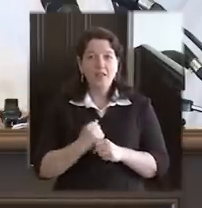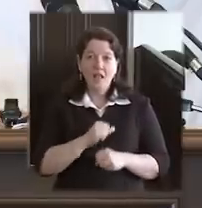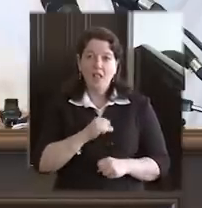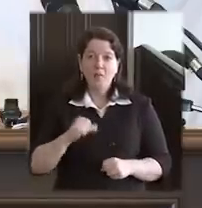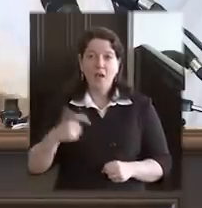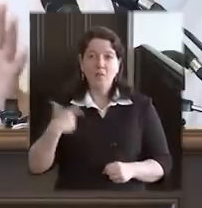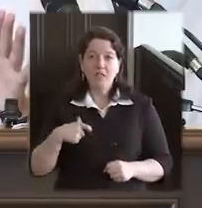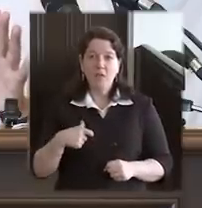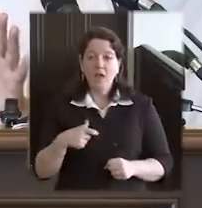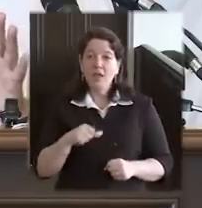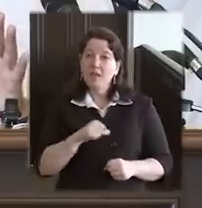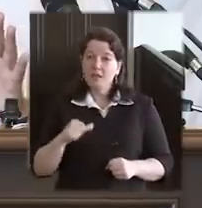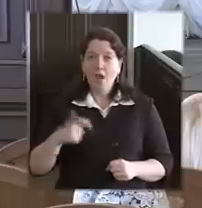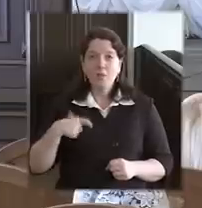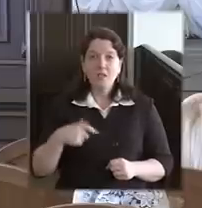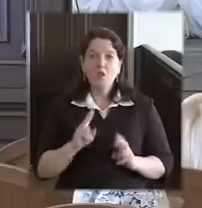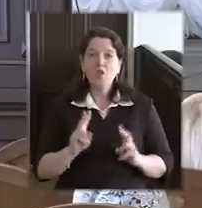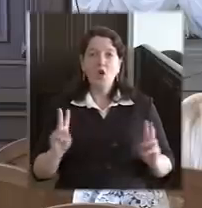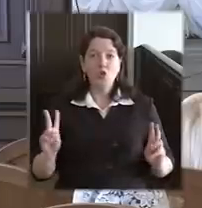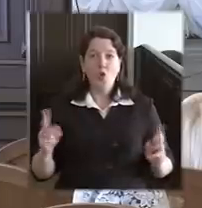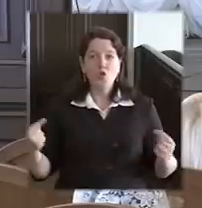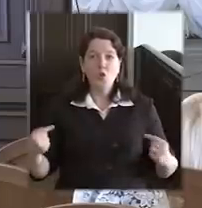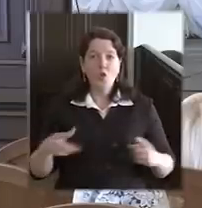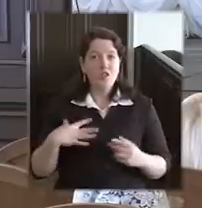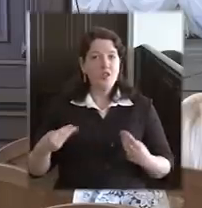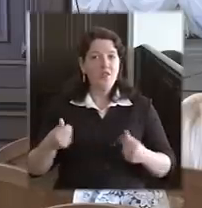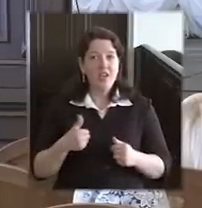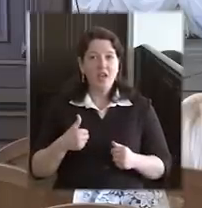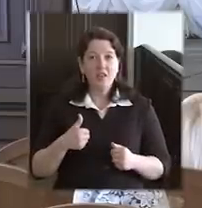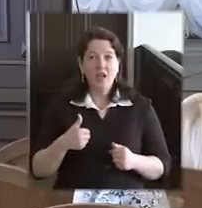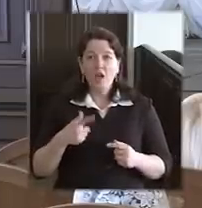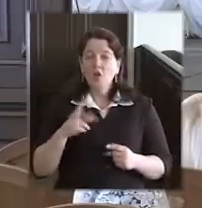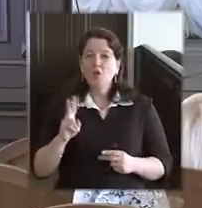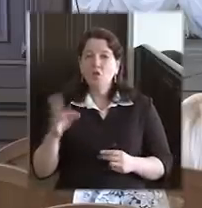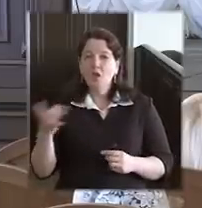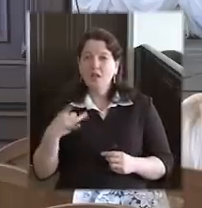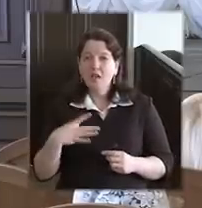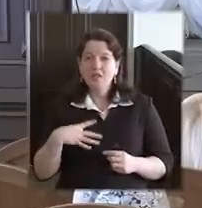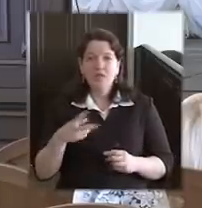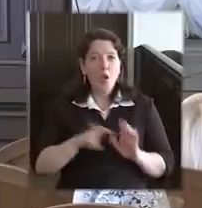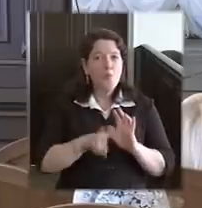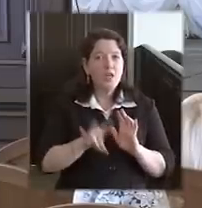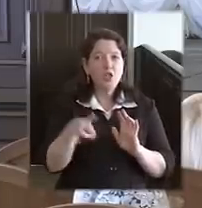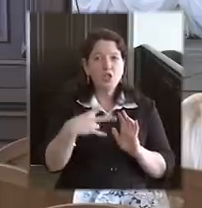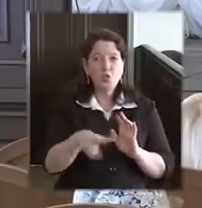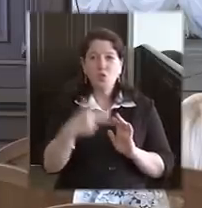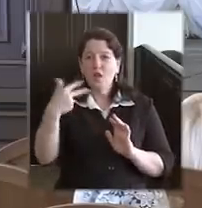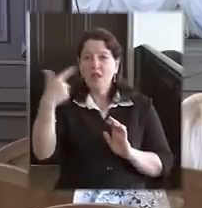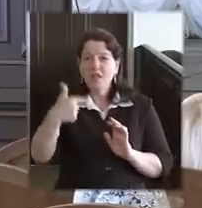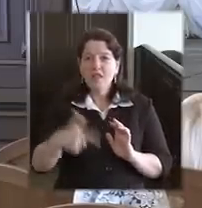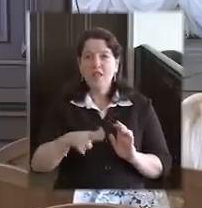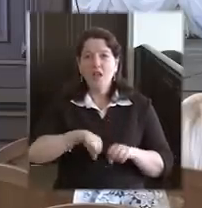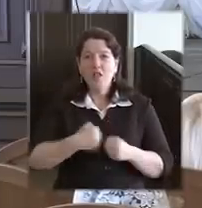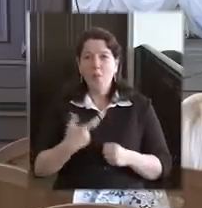Сами себе. Никто. Говорят, не прыгай. Здесь же 3-й этаж. Поломаешь же себе руки, ноги. Не